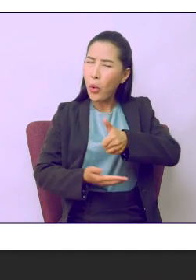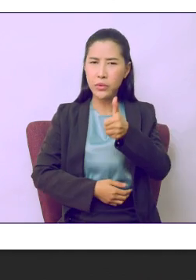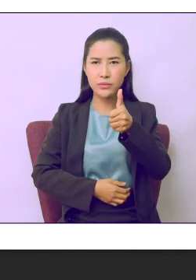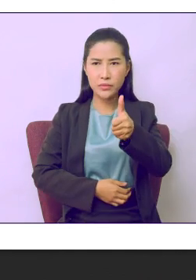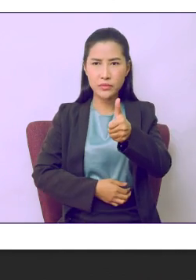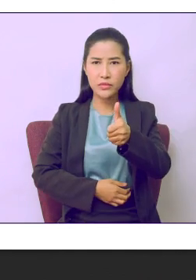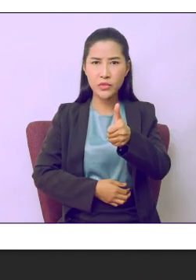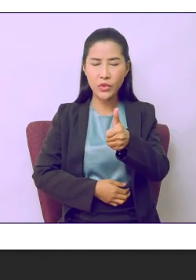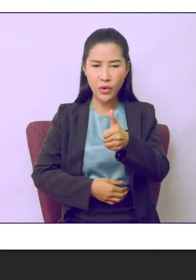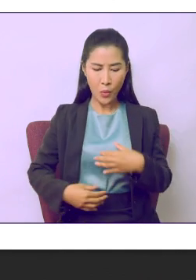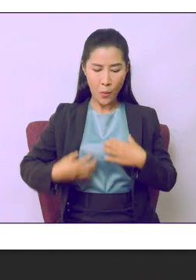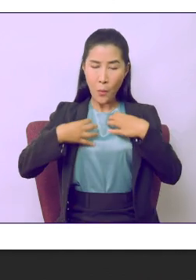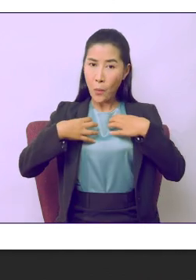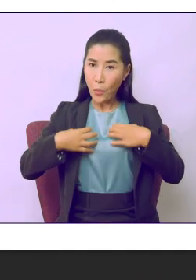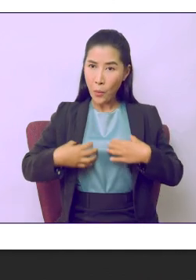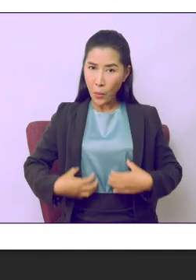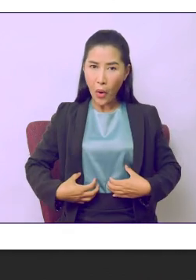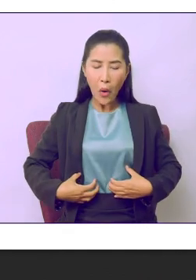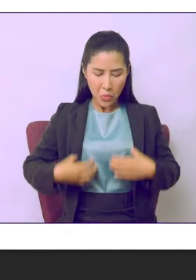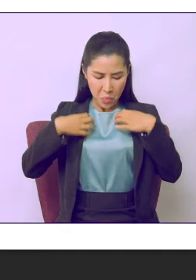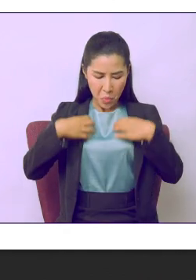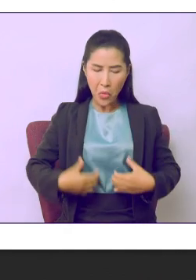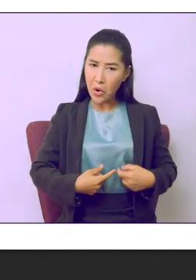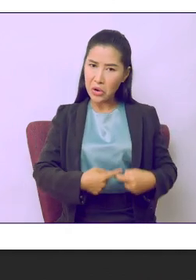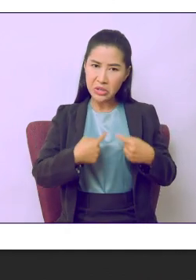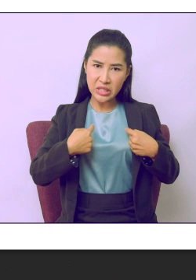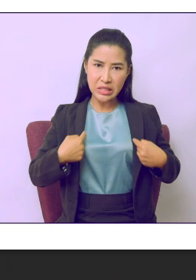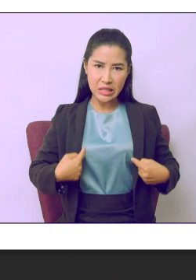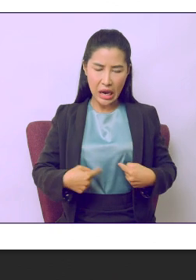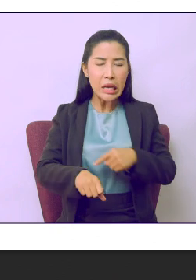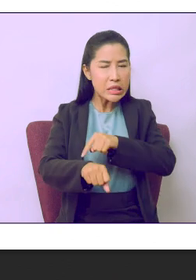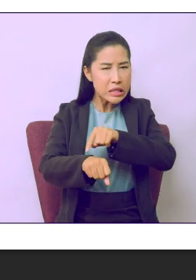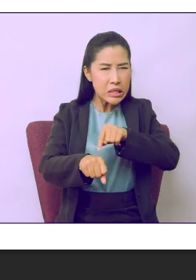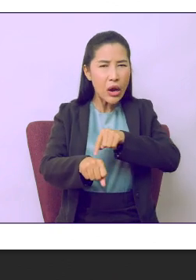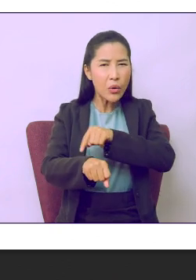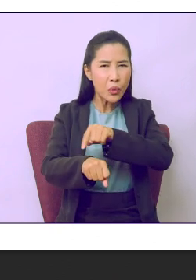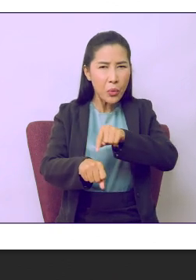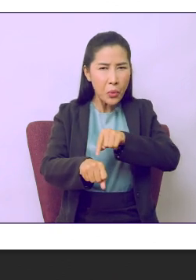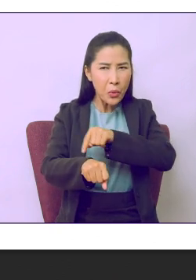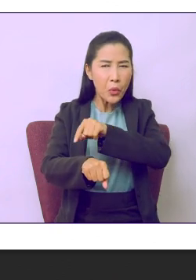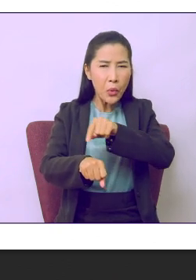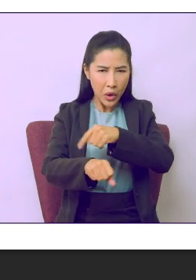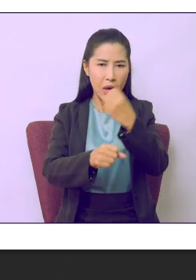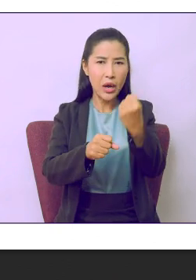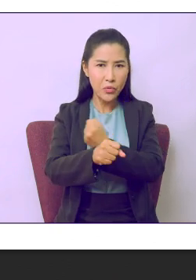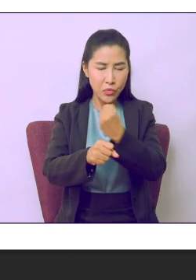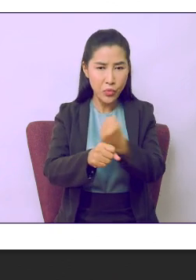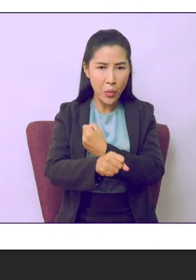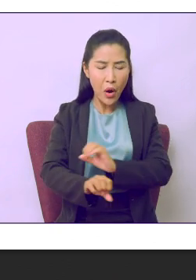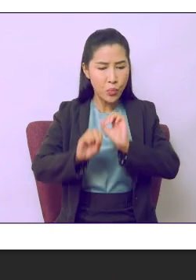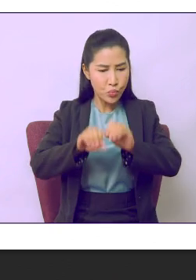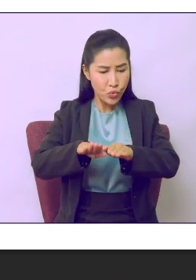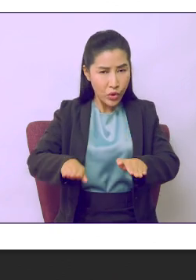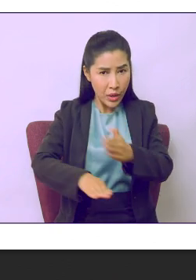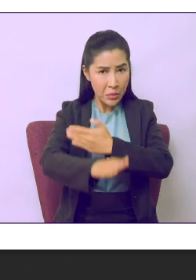ครับเรื่องของปอดนะครับกับเรื่องของจิตใจเนี่ยใช้เวลานิดนึงนะนะครับก็ก็จริงตามนั้นเพราะว่าผมสอนเด็กออทิสติก